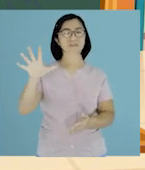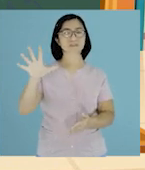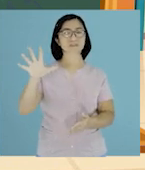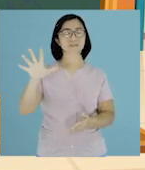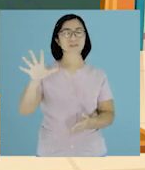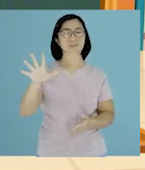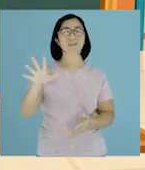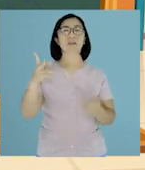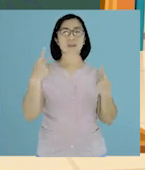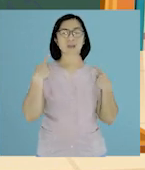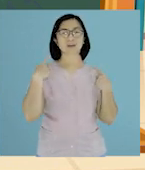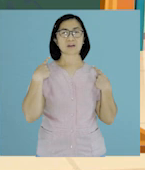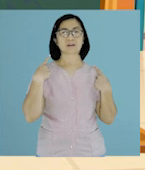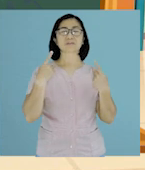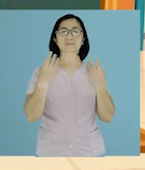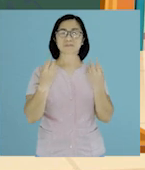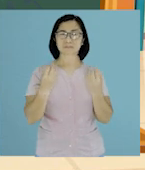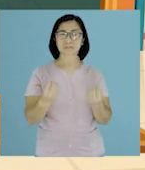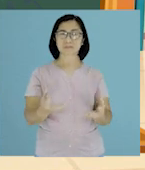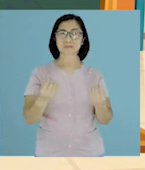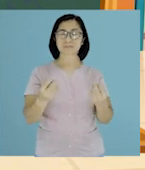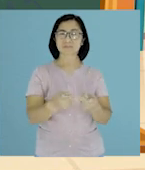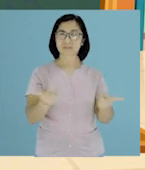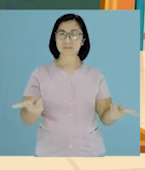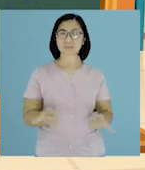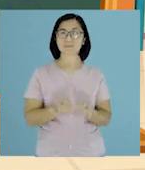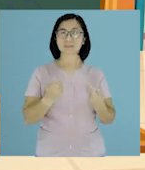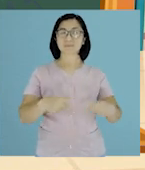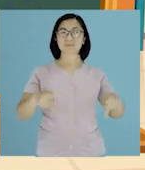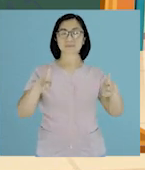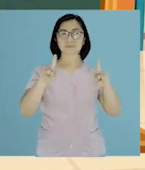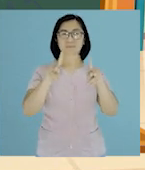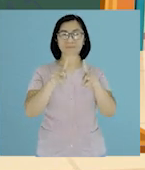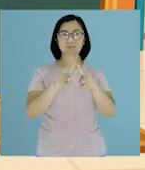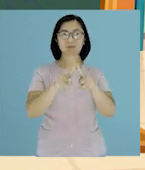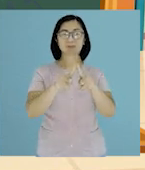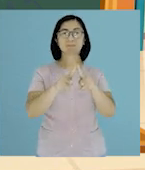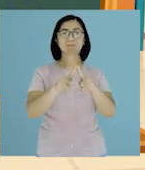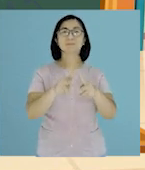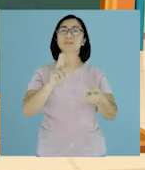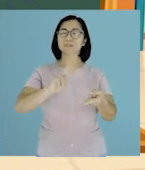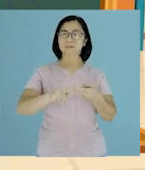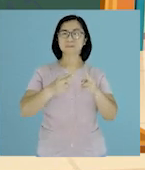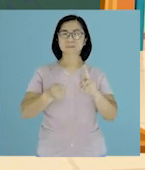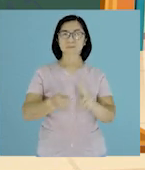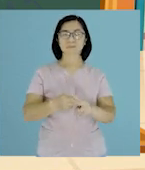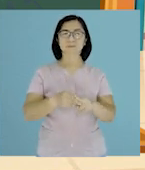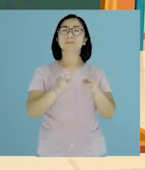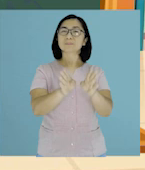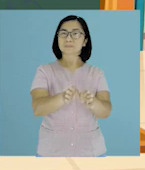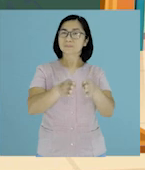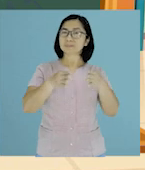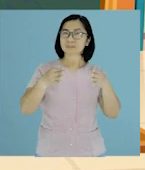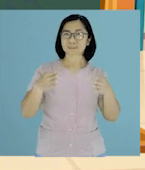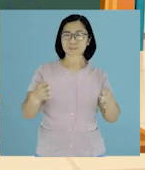3,245 ang may pinakamaraming place value. Kaya ito ang number na